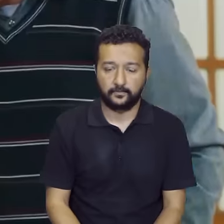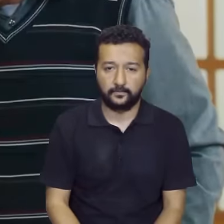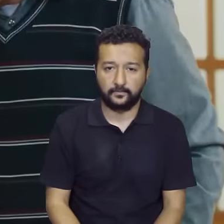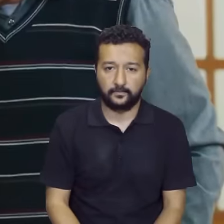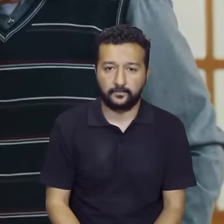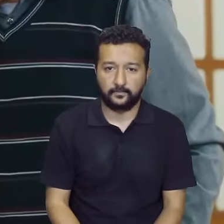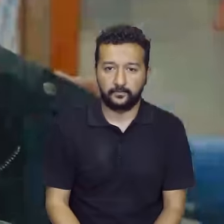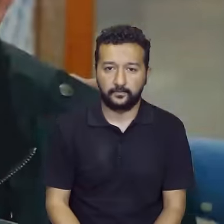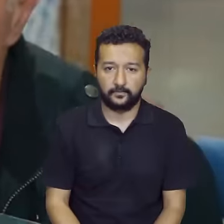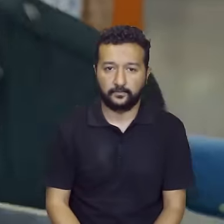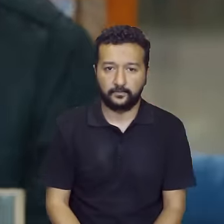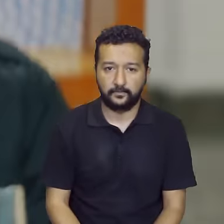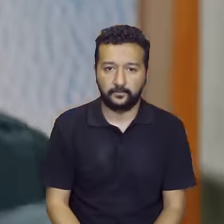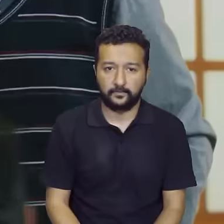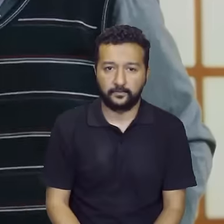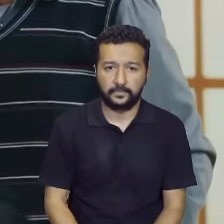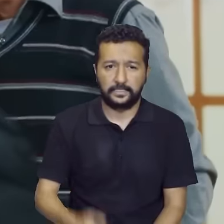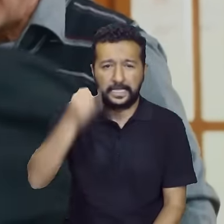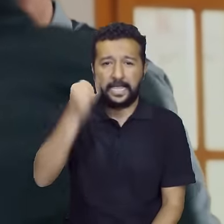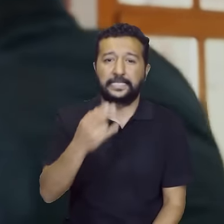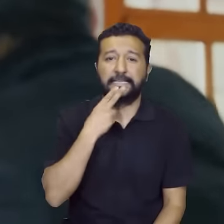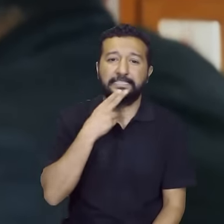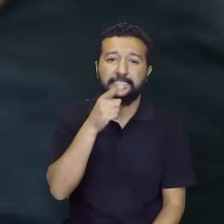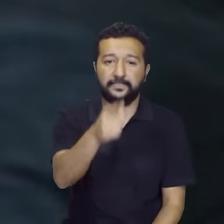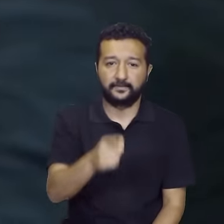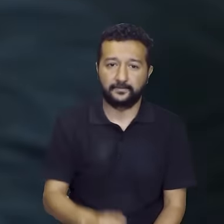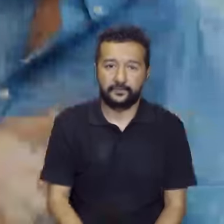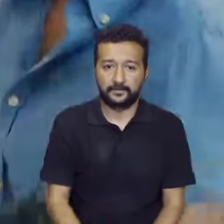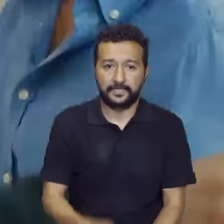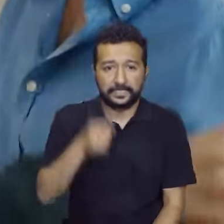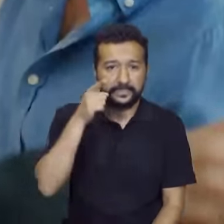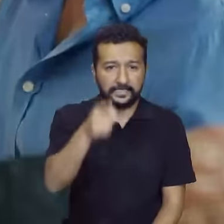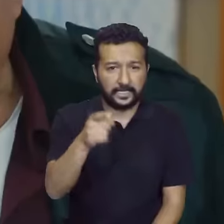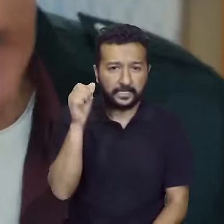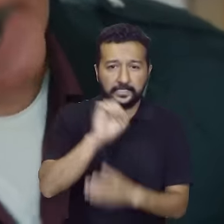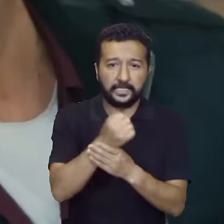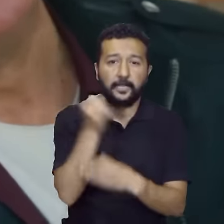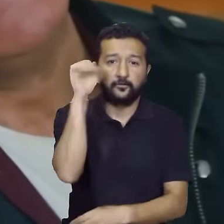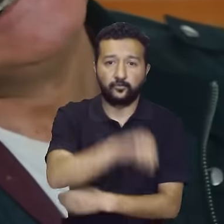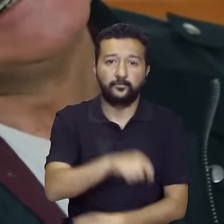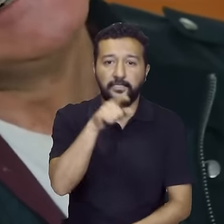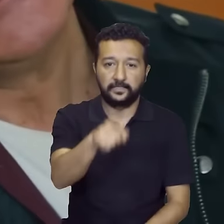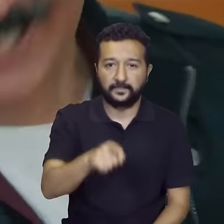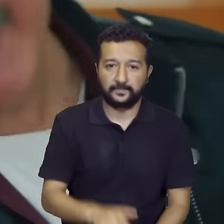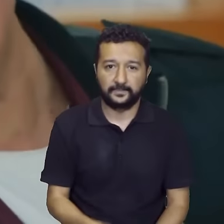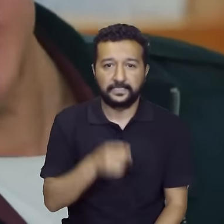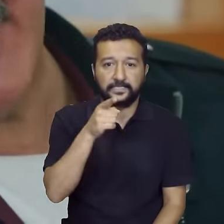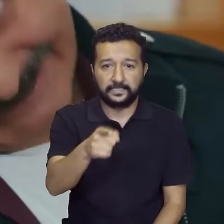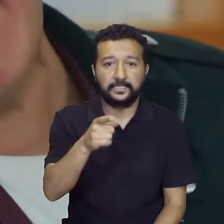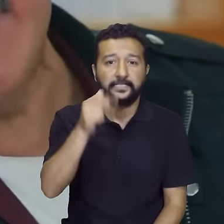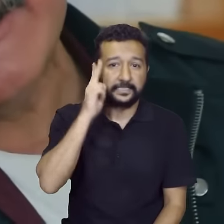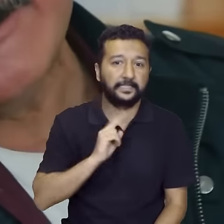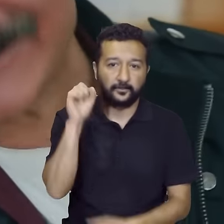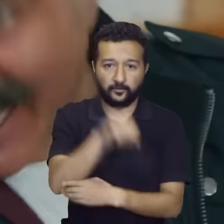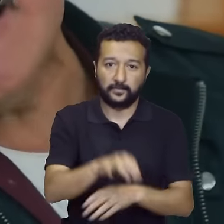saçıyor. Adile ne var diye başını eğdi. Hain kadın! Adile sıçradı. Sanat düşmanı! Boynunu eğdi. Sanat